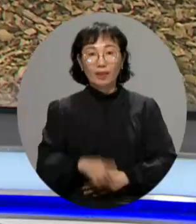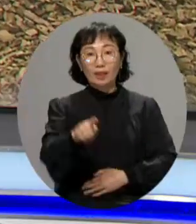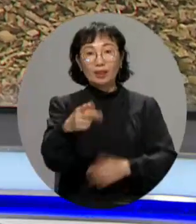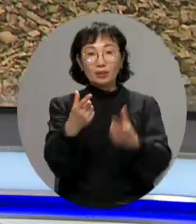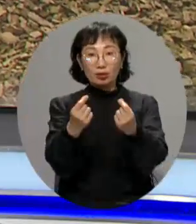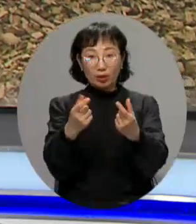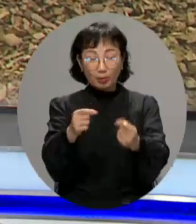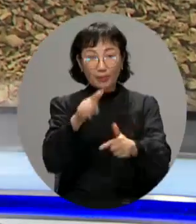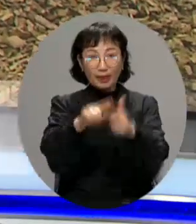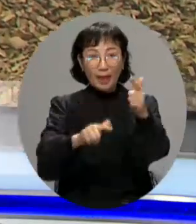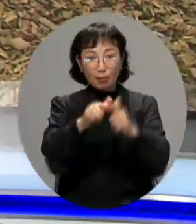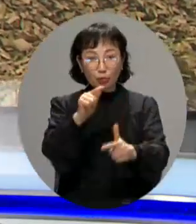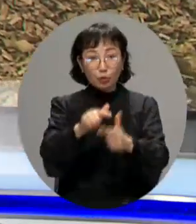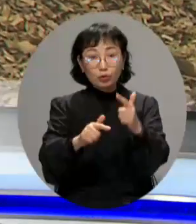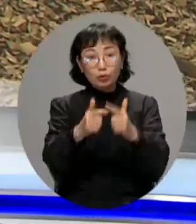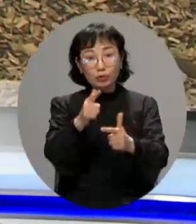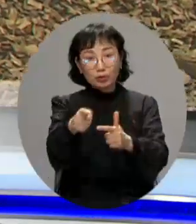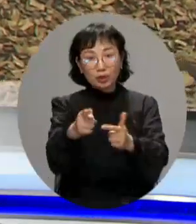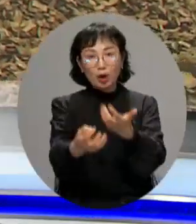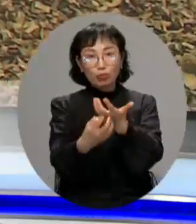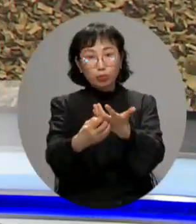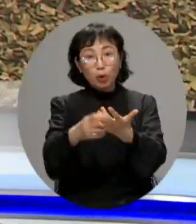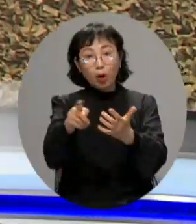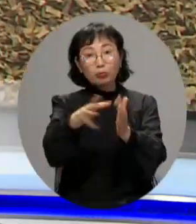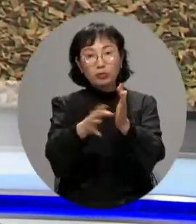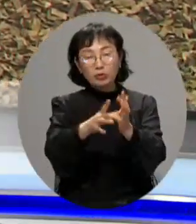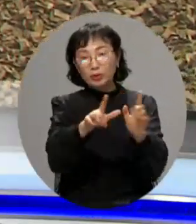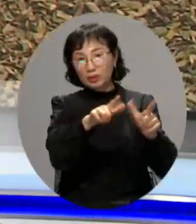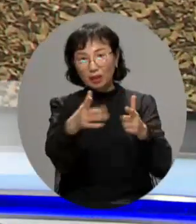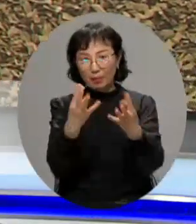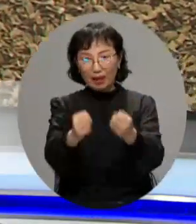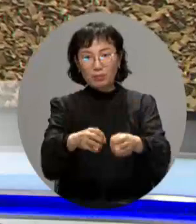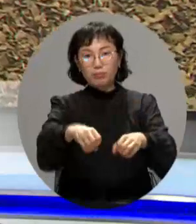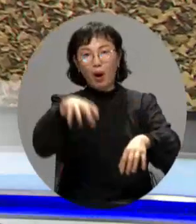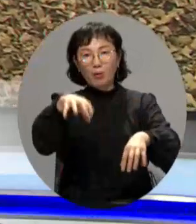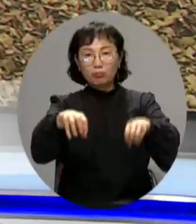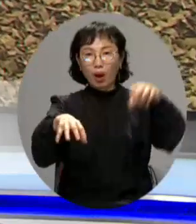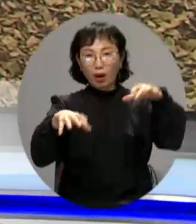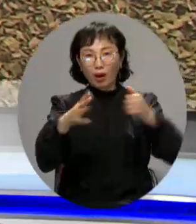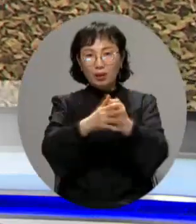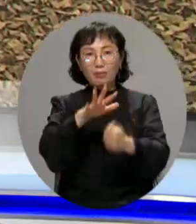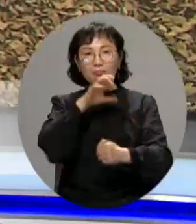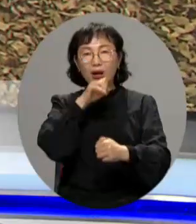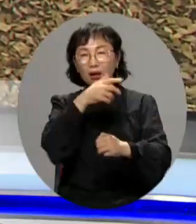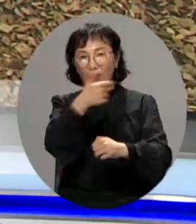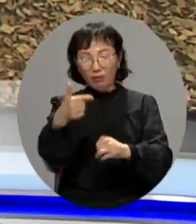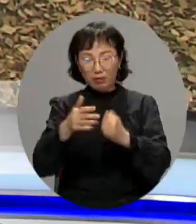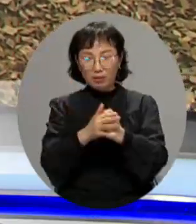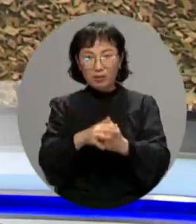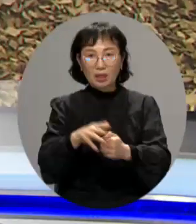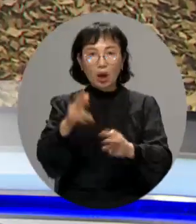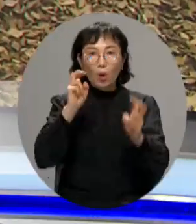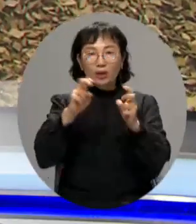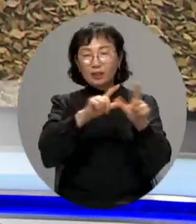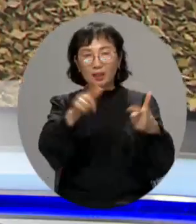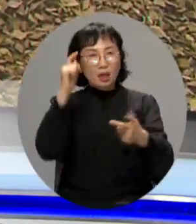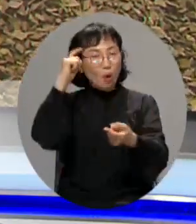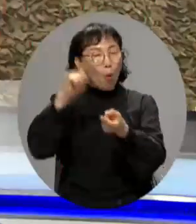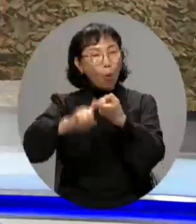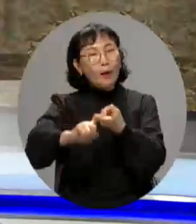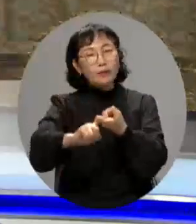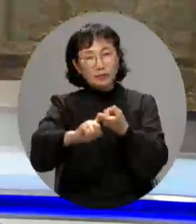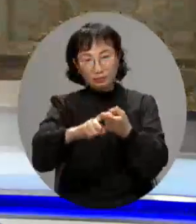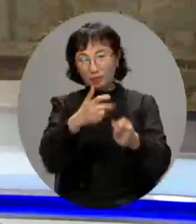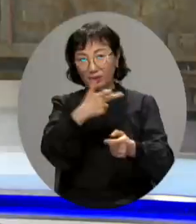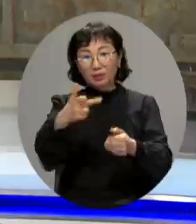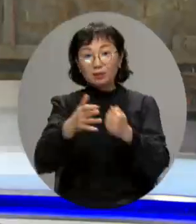이처럼 목재 펠릿 업체가 우후죽순 들어서면서 논란이 커지는데요. 기업들이 관심을 갖는 이유가 있습니다. 폐자원을